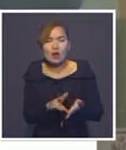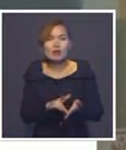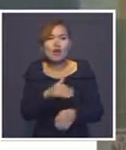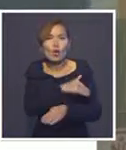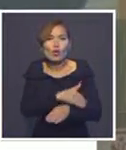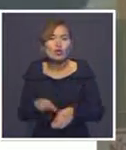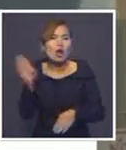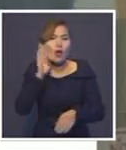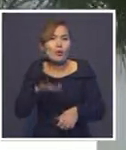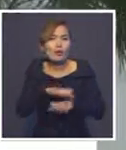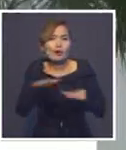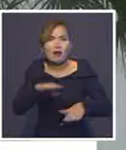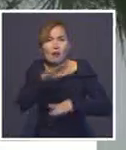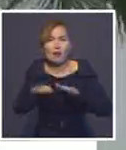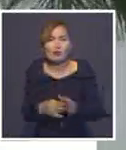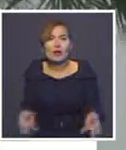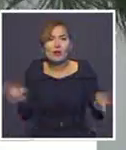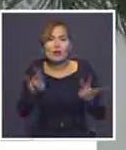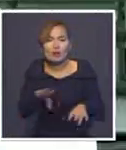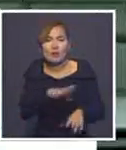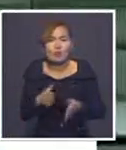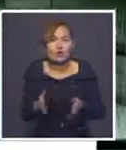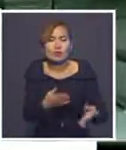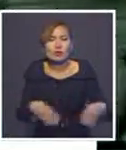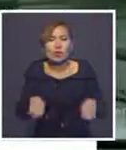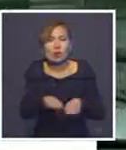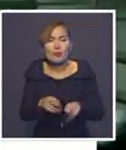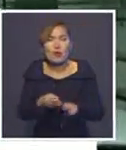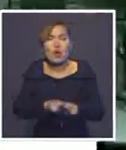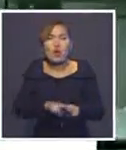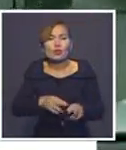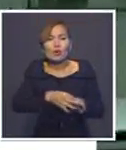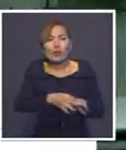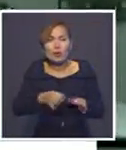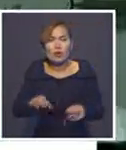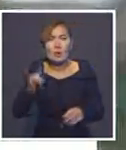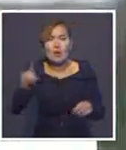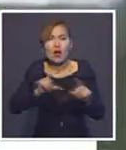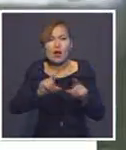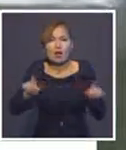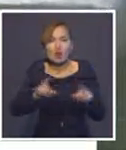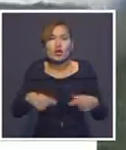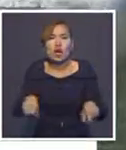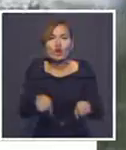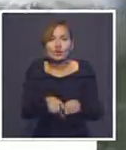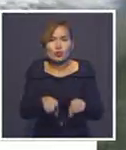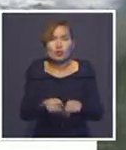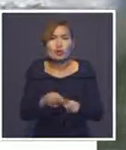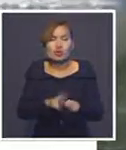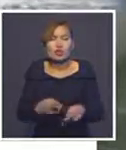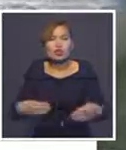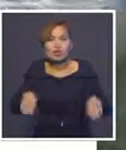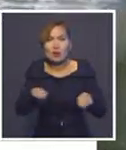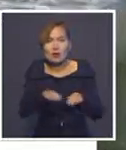айналып, машиналар жүре алар емес. Соңғы ақпаратқа жүгінсек, Атланта, Майами әуежайларында Delta Airlines компаниясының